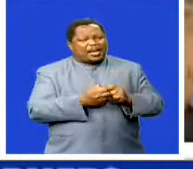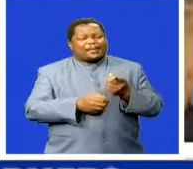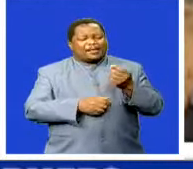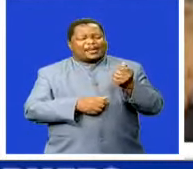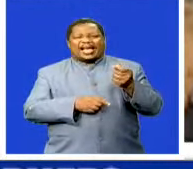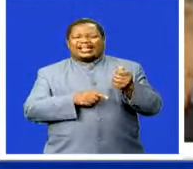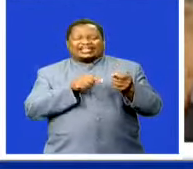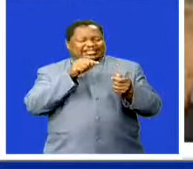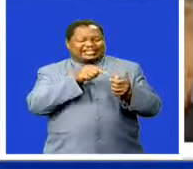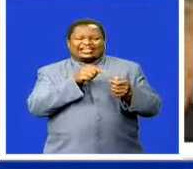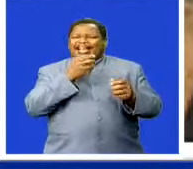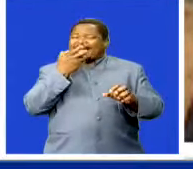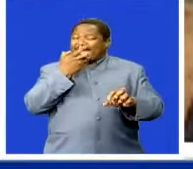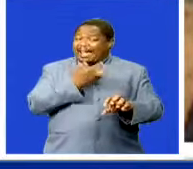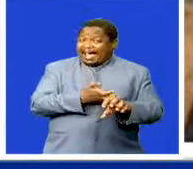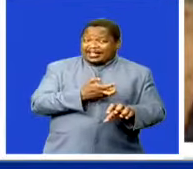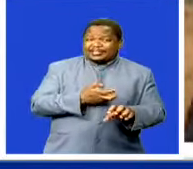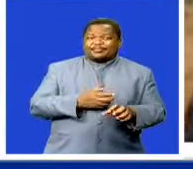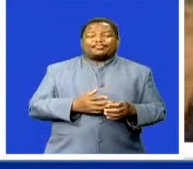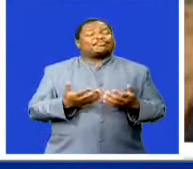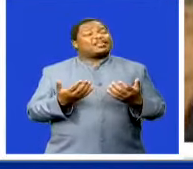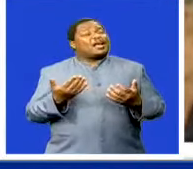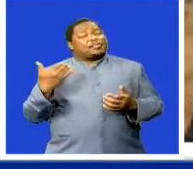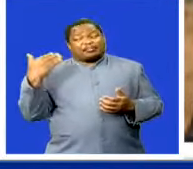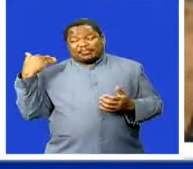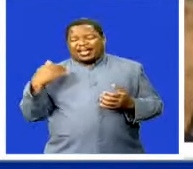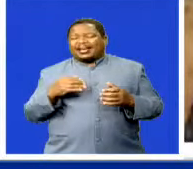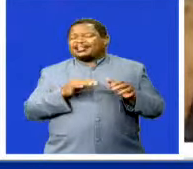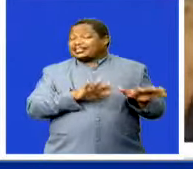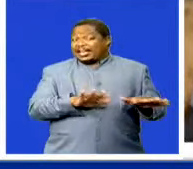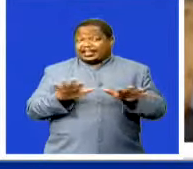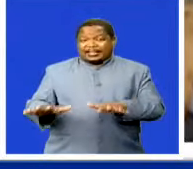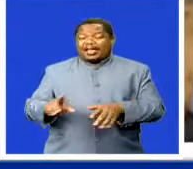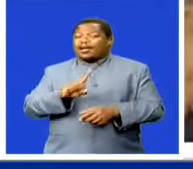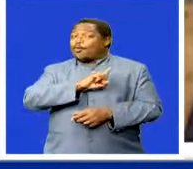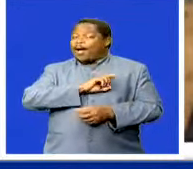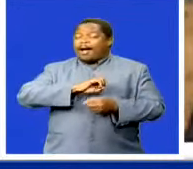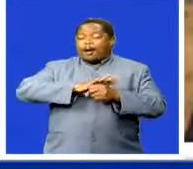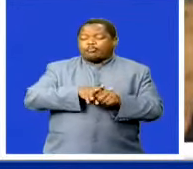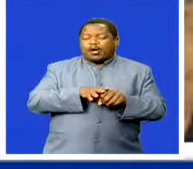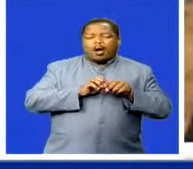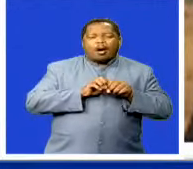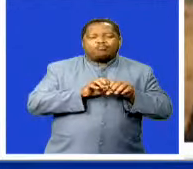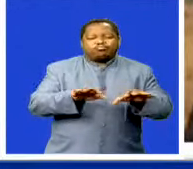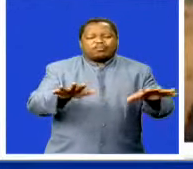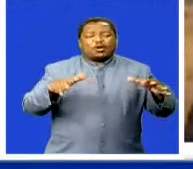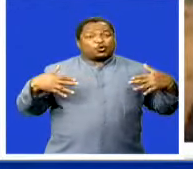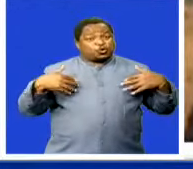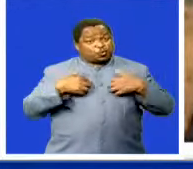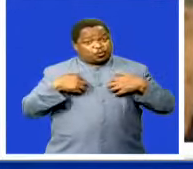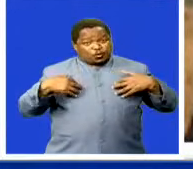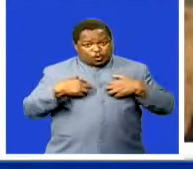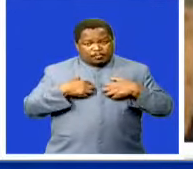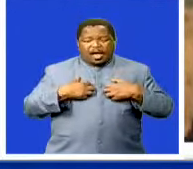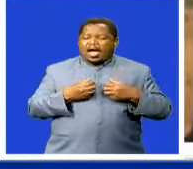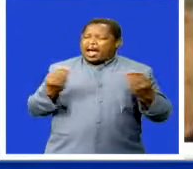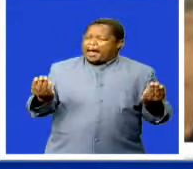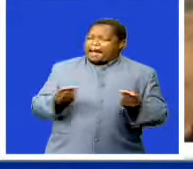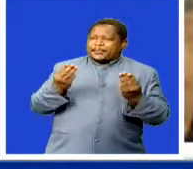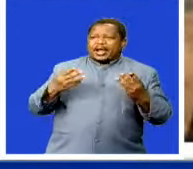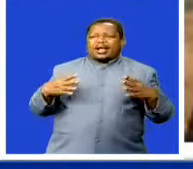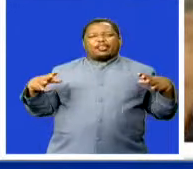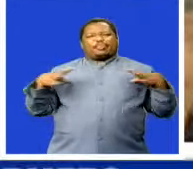ngoba sibuya kunasimo nasemkhuhlane. So vele siyandengandenga simo ebandleni.